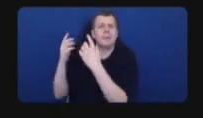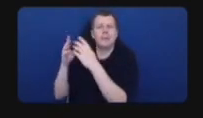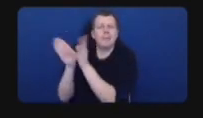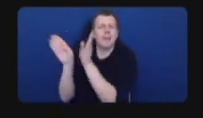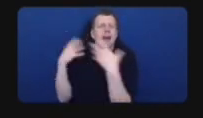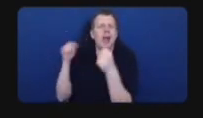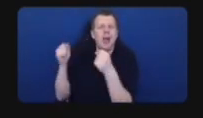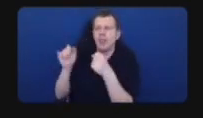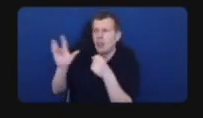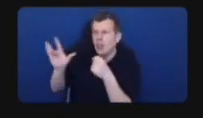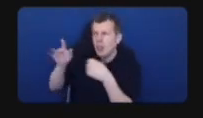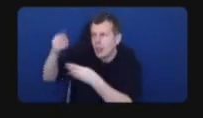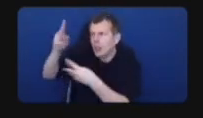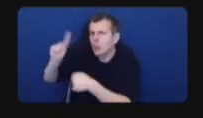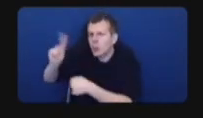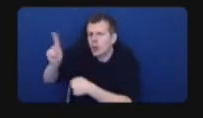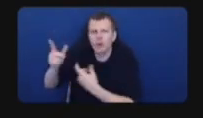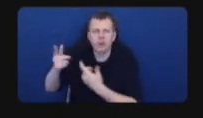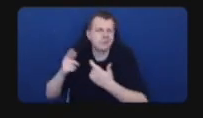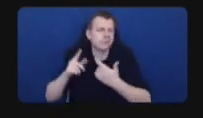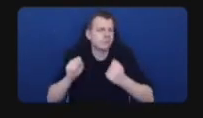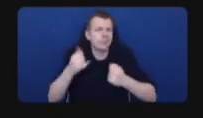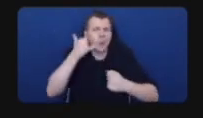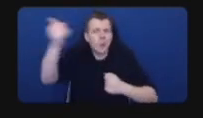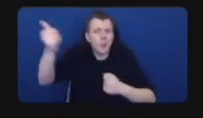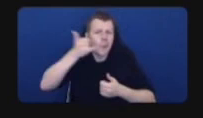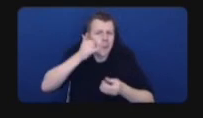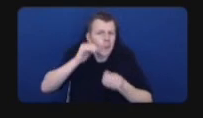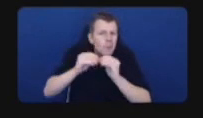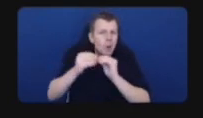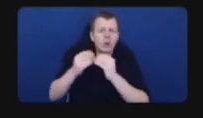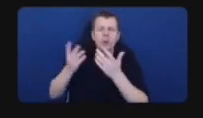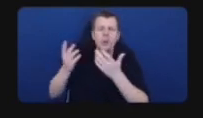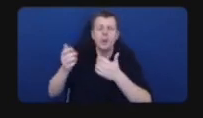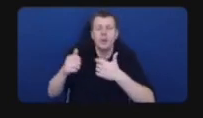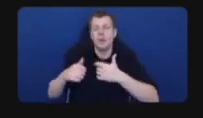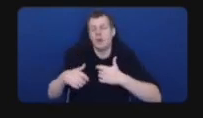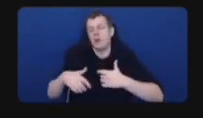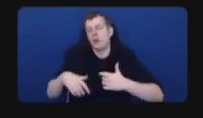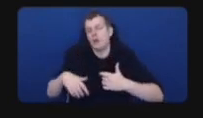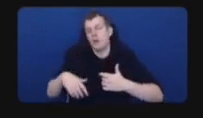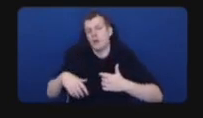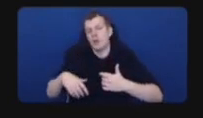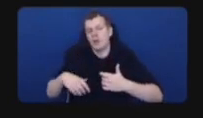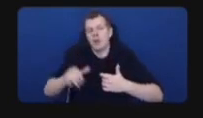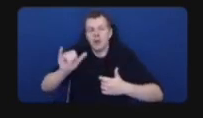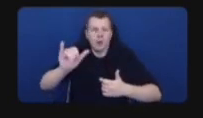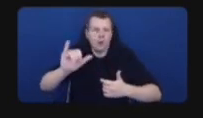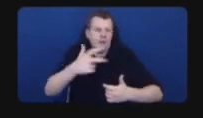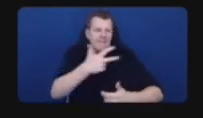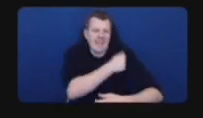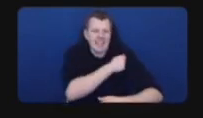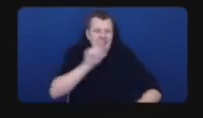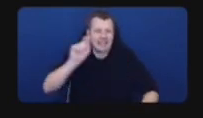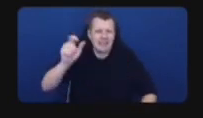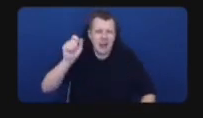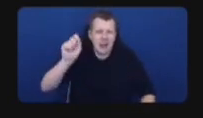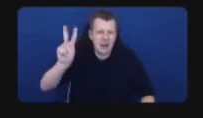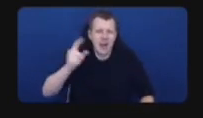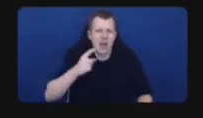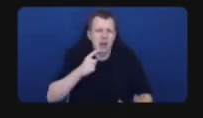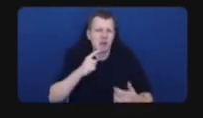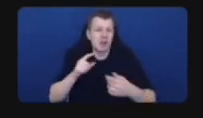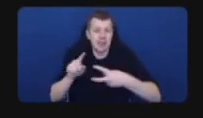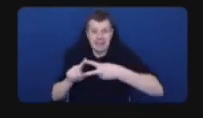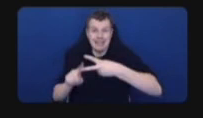你们也可以上费城卫生局的网站，可以点这个链接。其实你们要搜